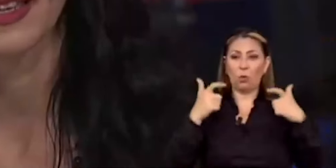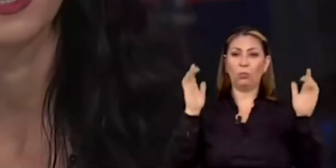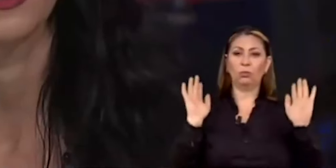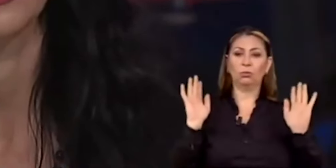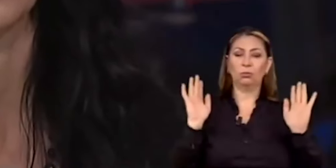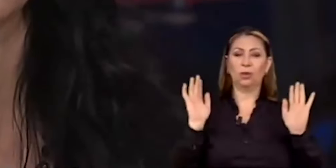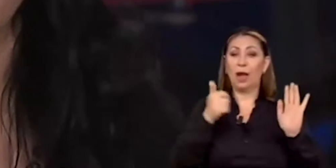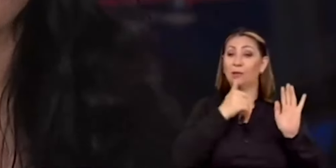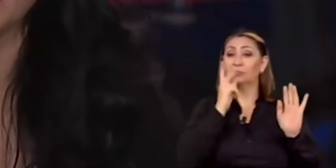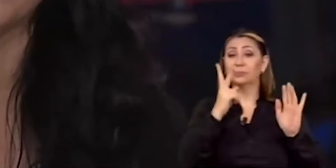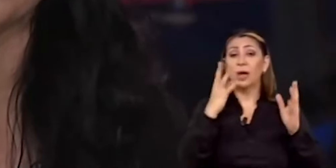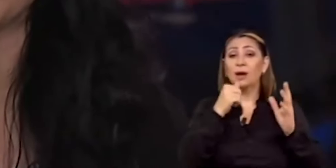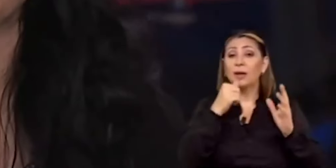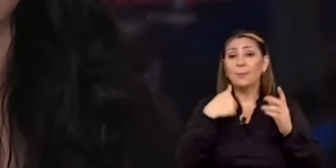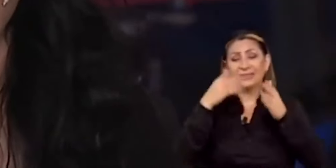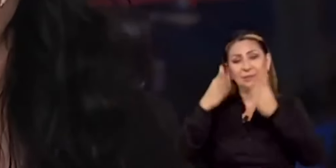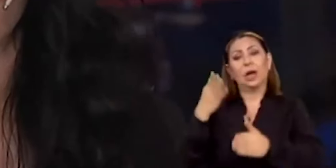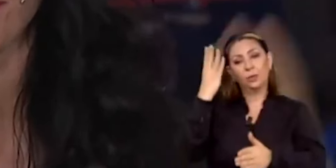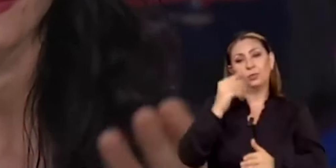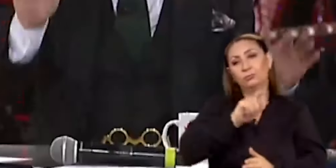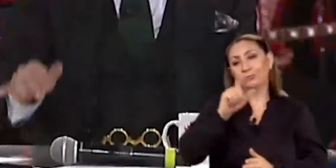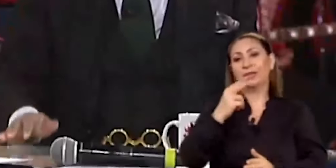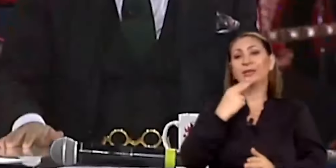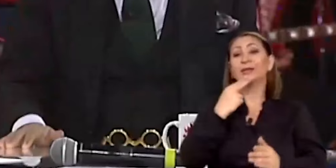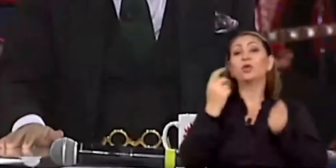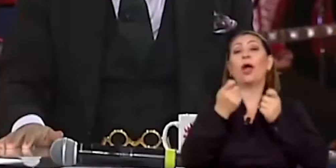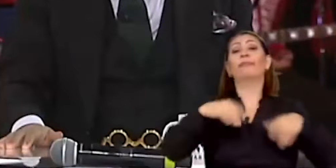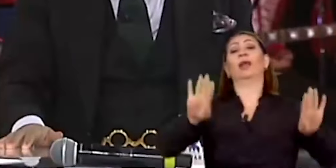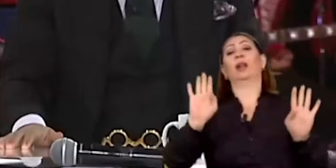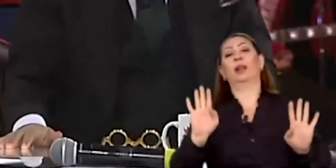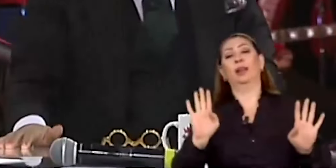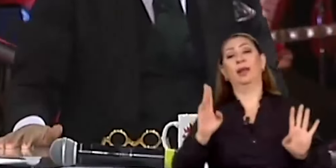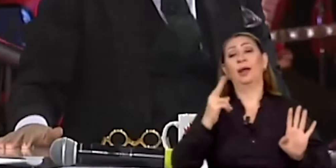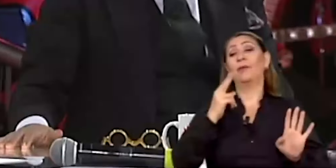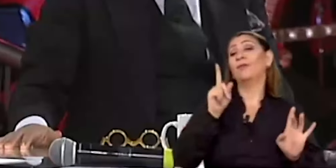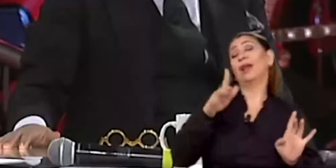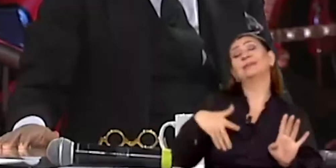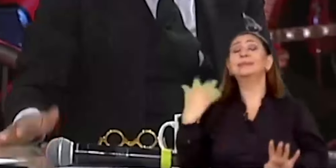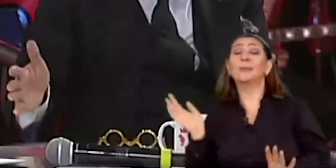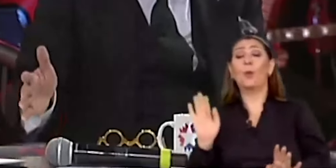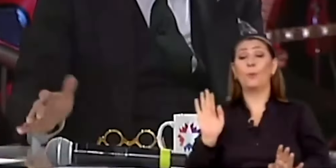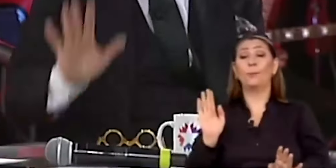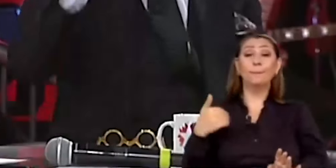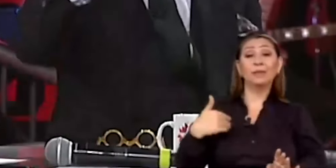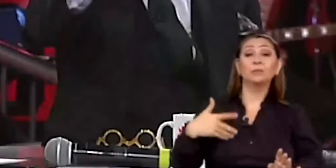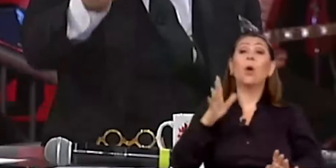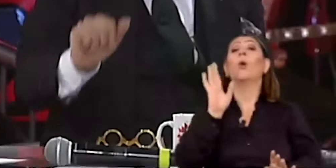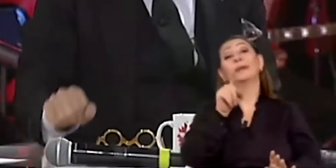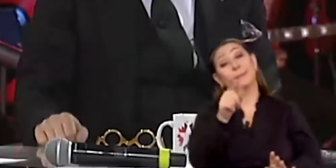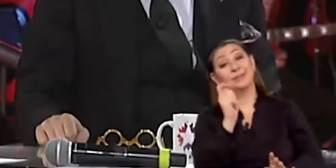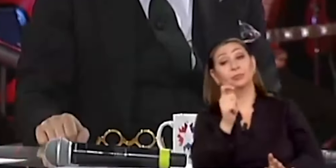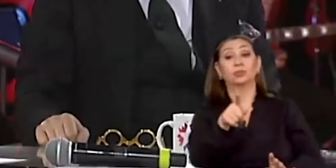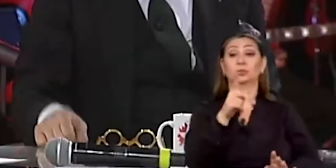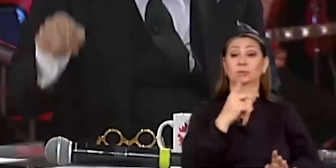doğru. Ben anladım. Yani onlar da görev. Kadınınki görev değil. Vallahi istemiyorum. E ben de olma, o